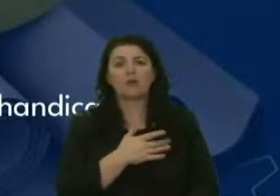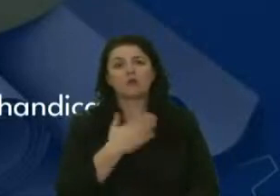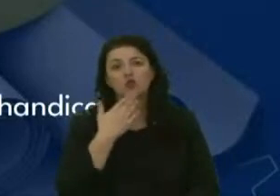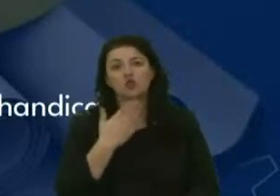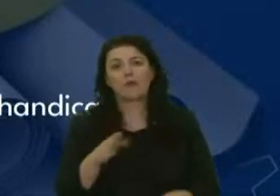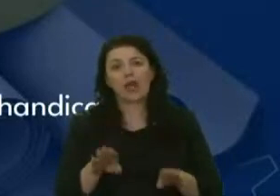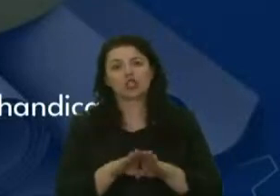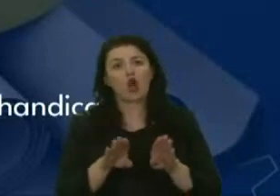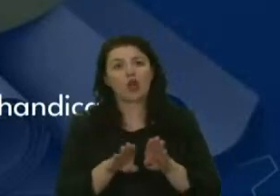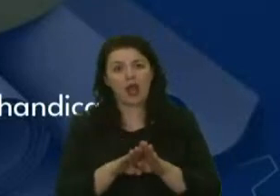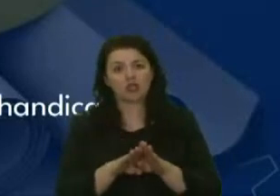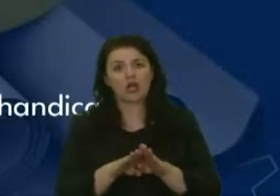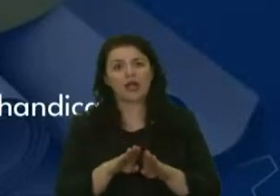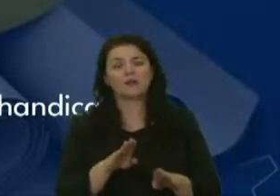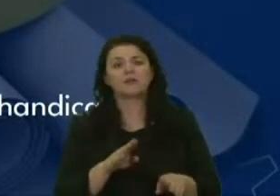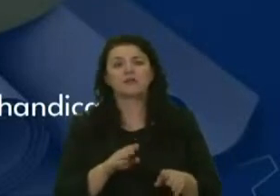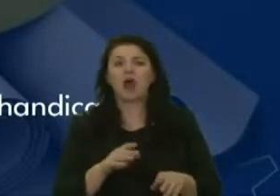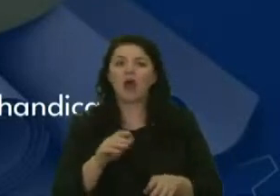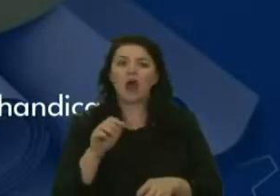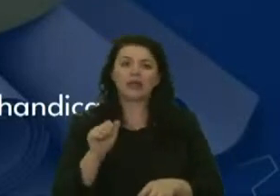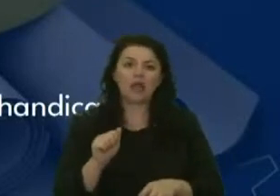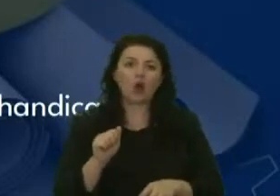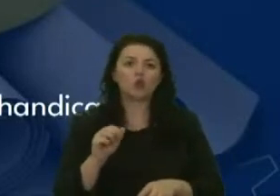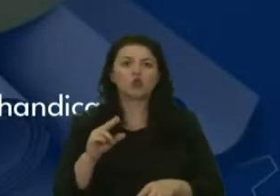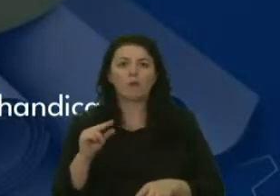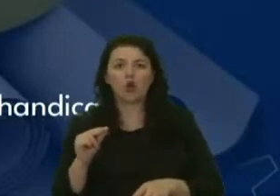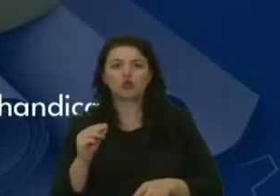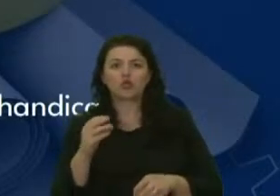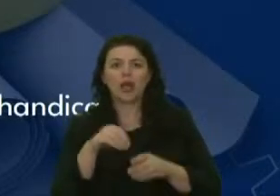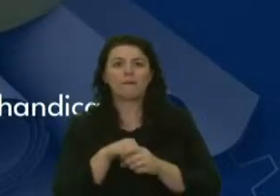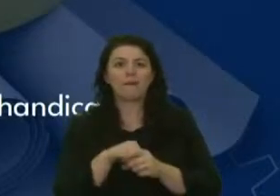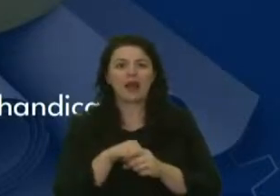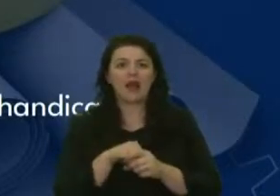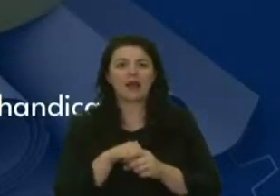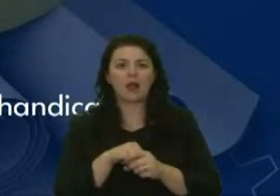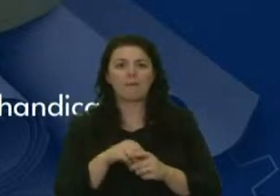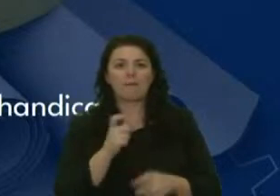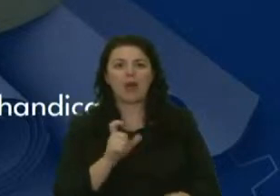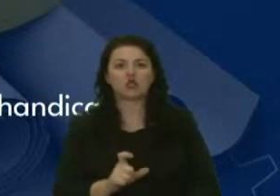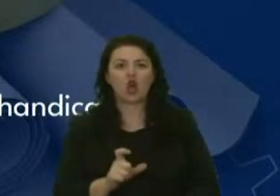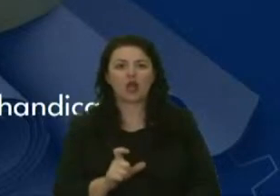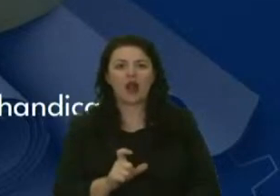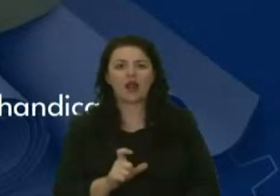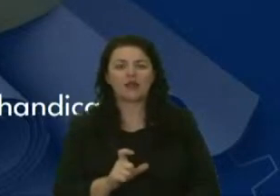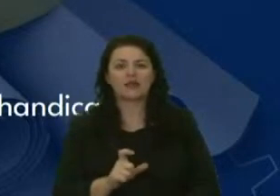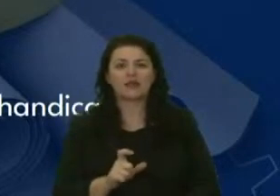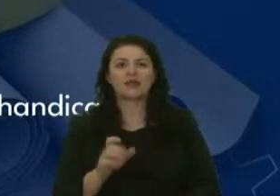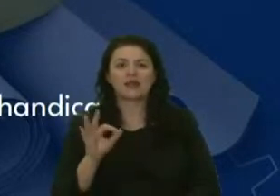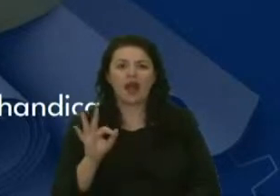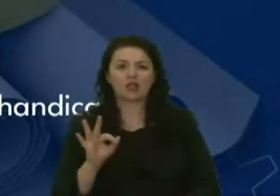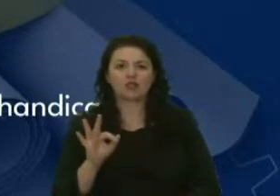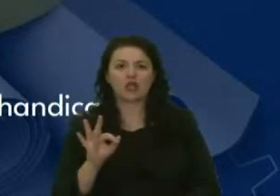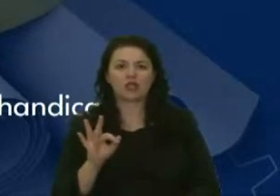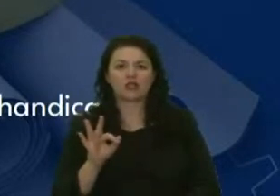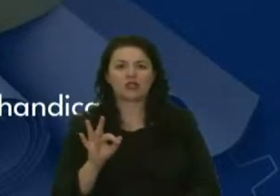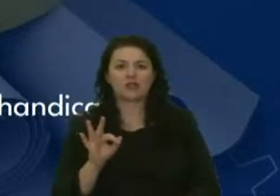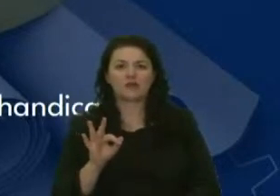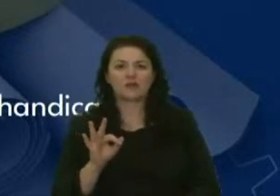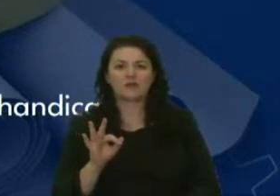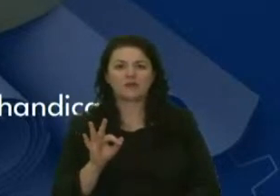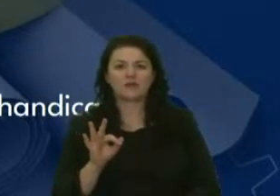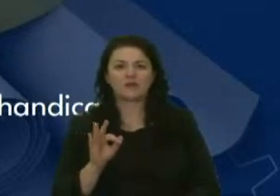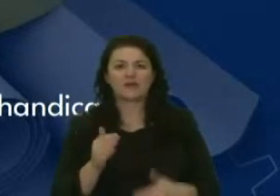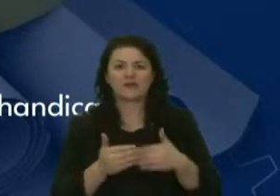colegilor mei doamnei ardeu Domnului poruțiu pentru implicarea personală a Domnului Tarcea și a doamnei viceprimar de a aranja